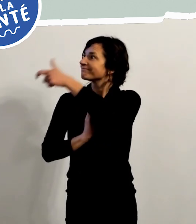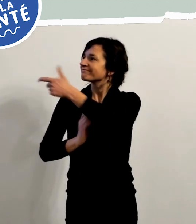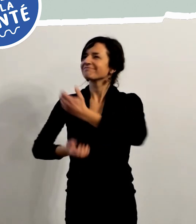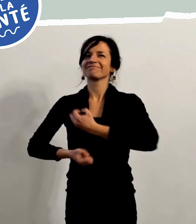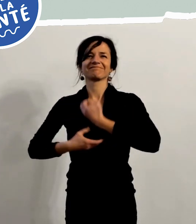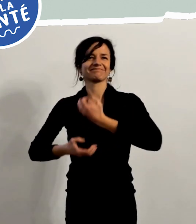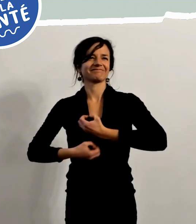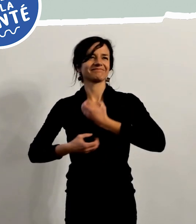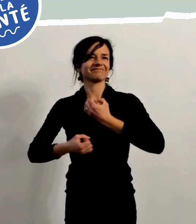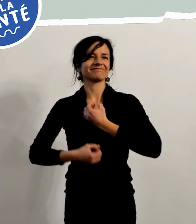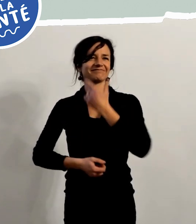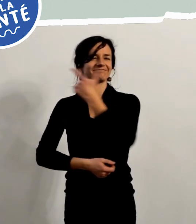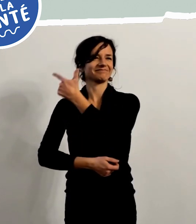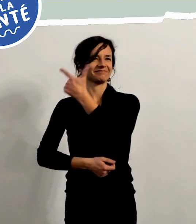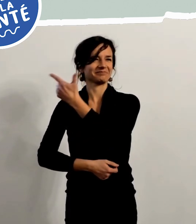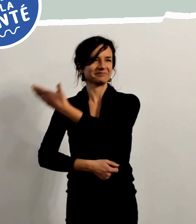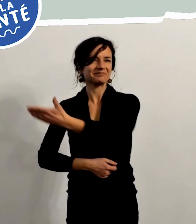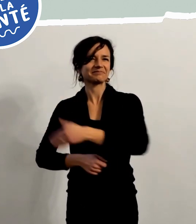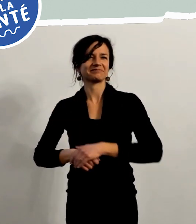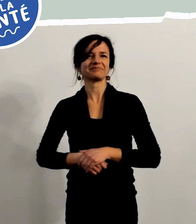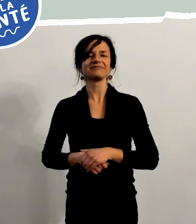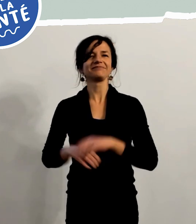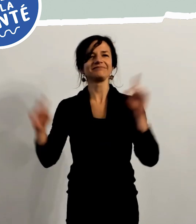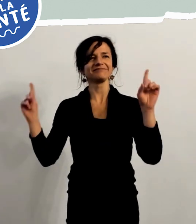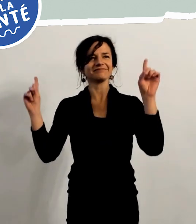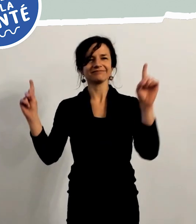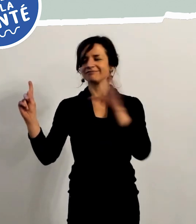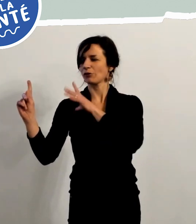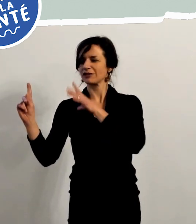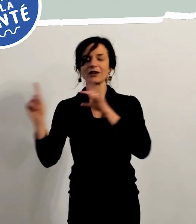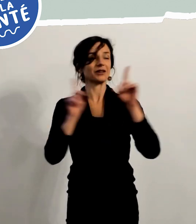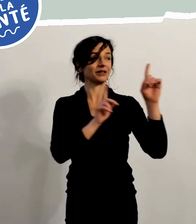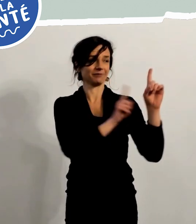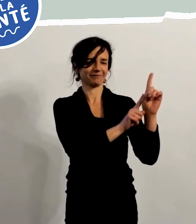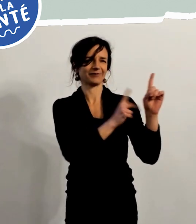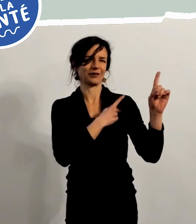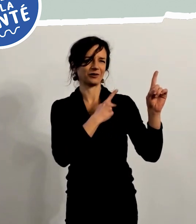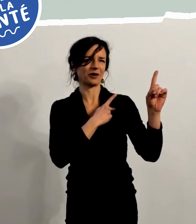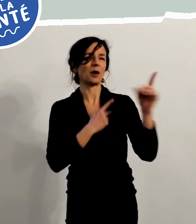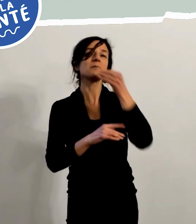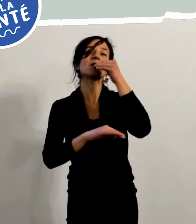à mes deux professeurs et docteurs. Voilà, bonne soirée.